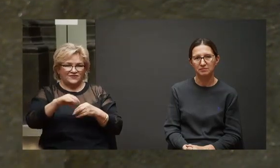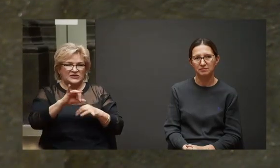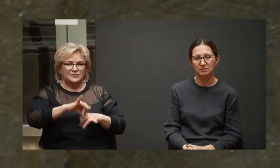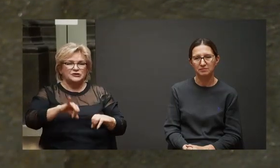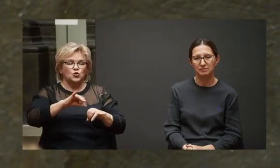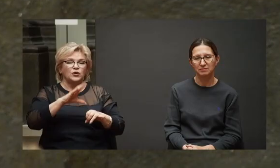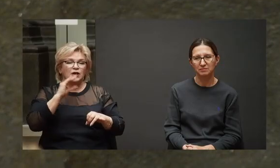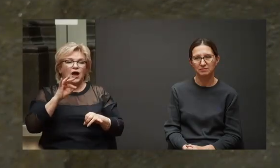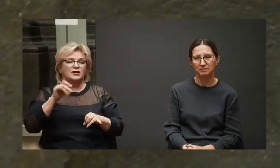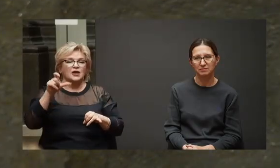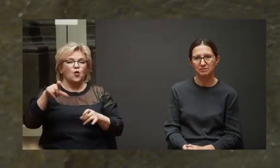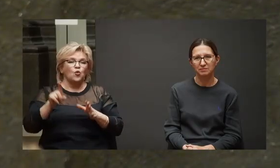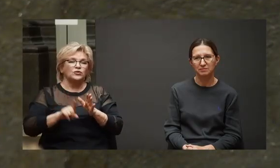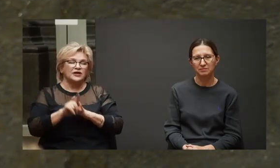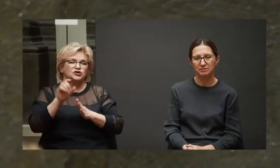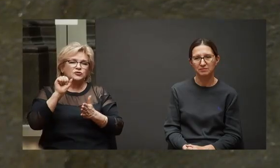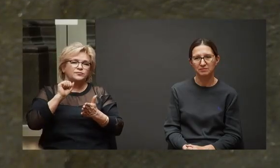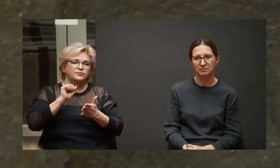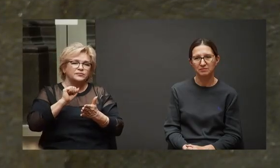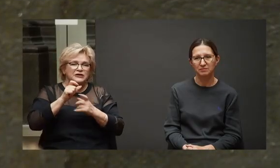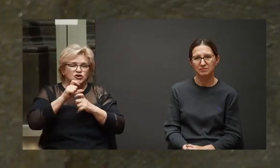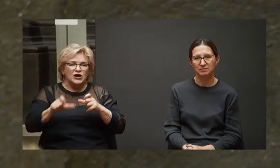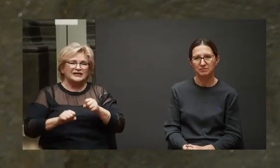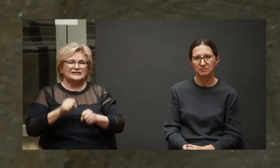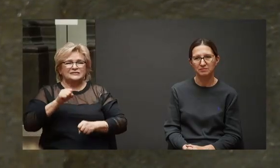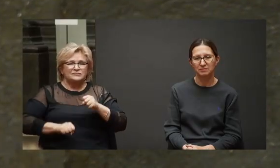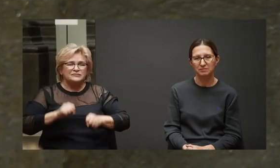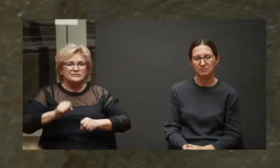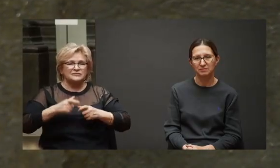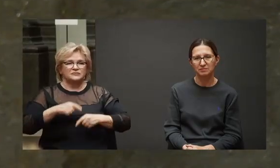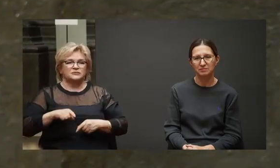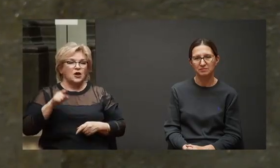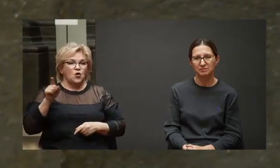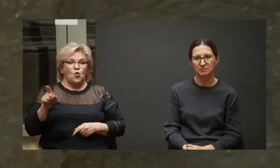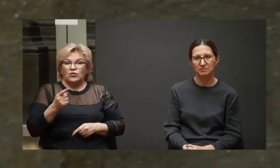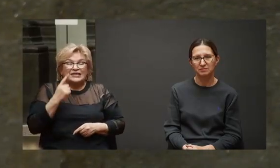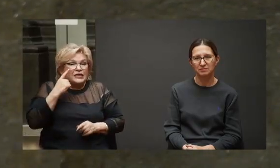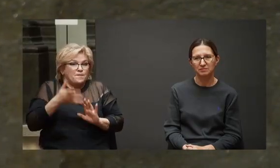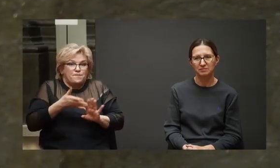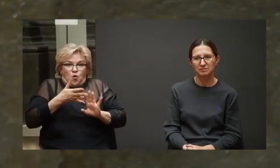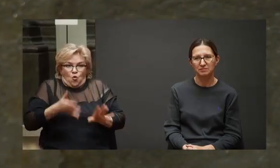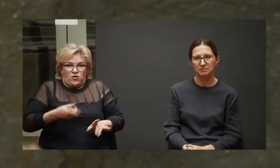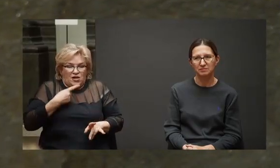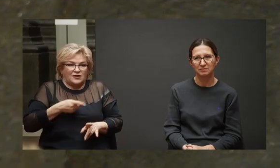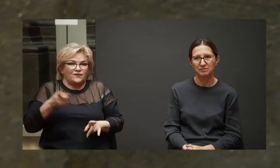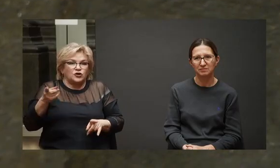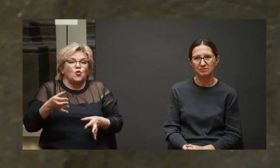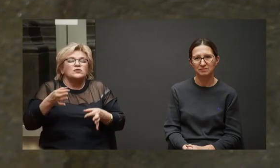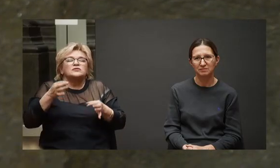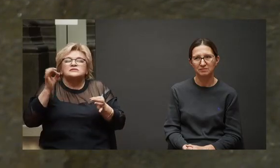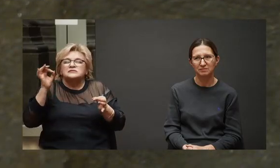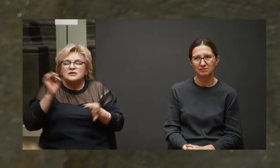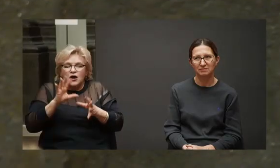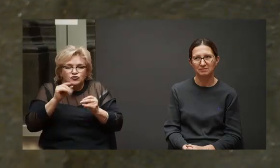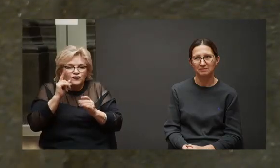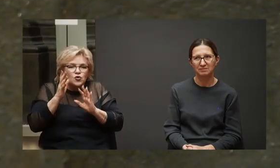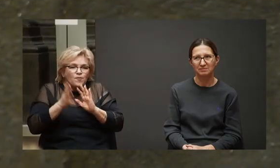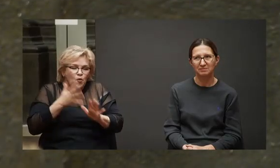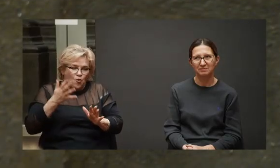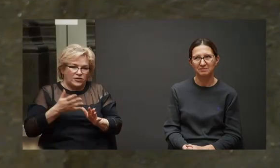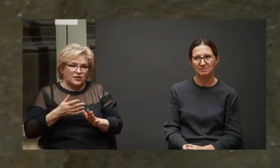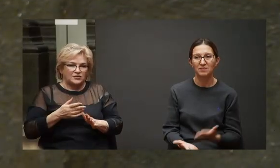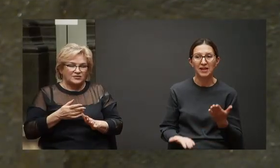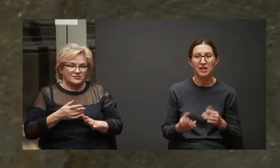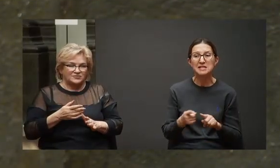история, когда он начал, значит, кричать, топать ногами, возмущаться, и все говорили, он не понял, он как раз сразу все понял. Это если что,